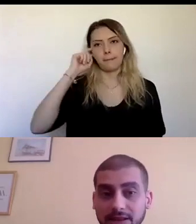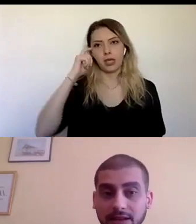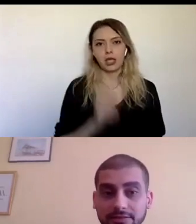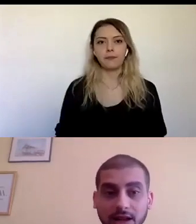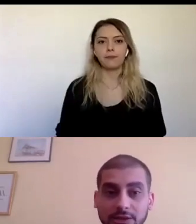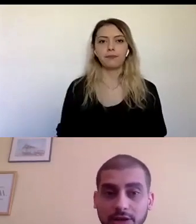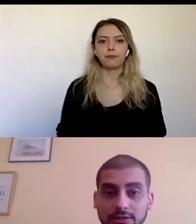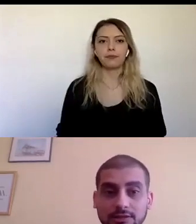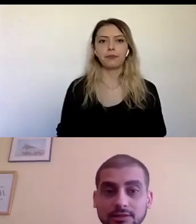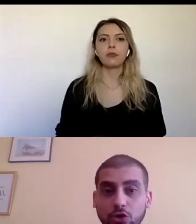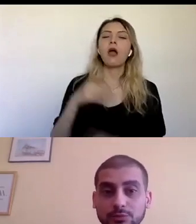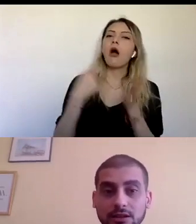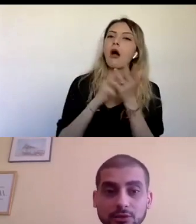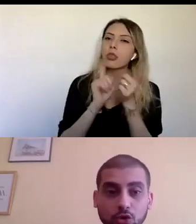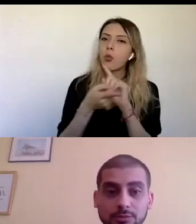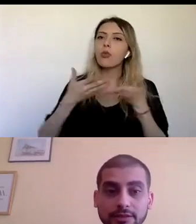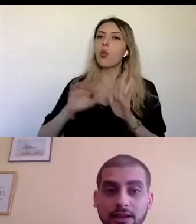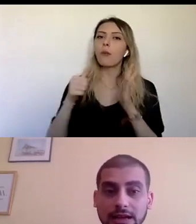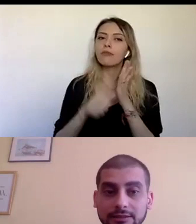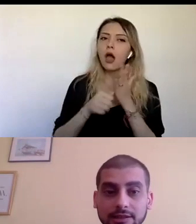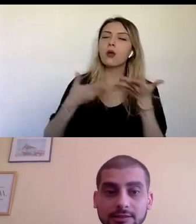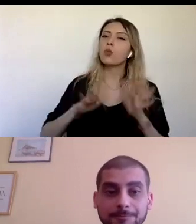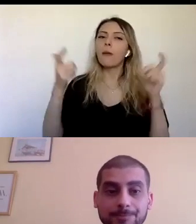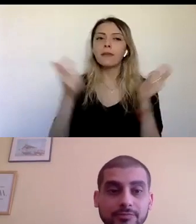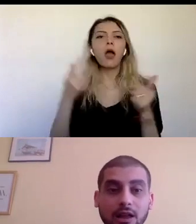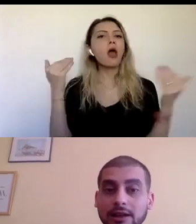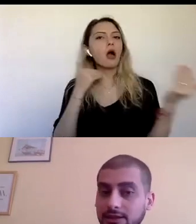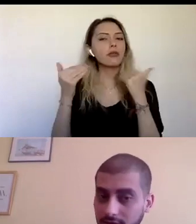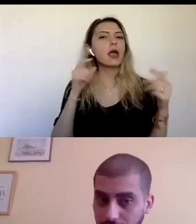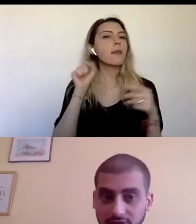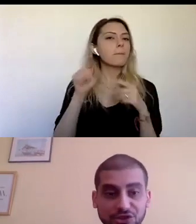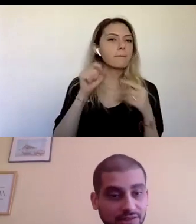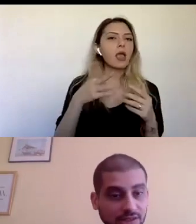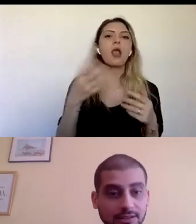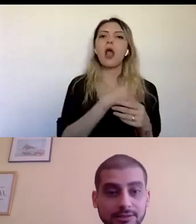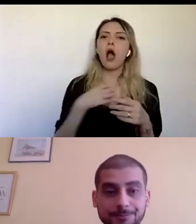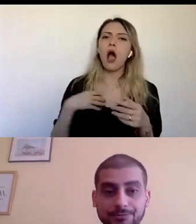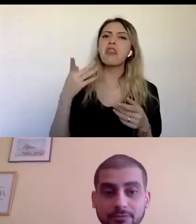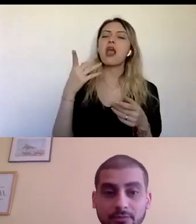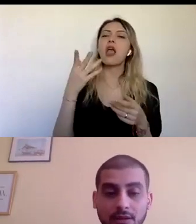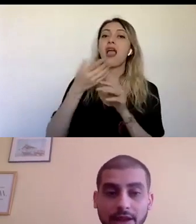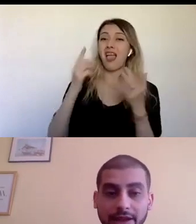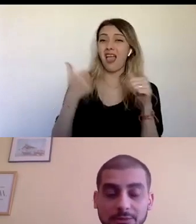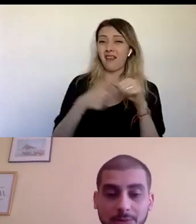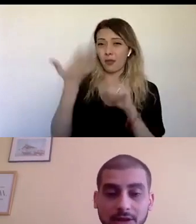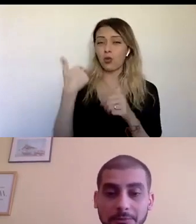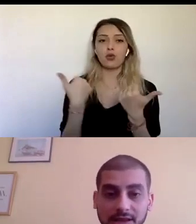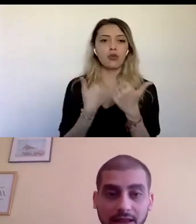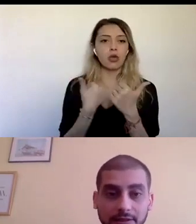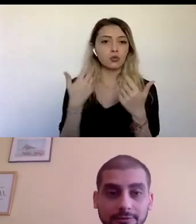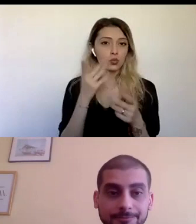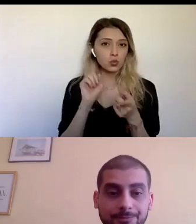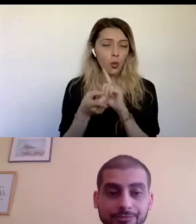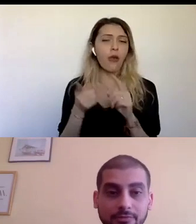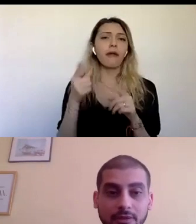Demografik bilgiler, ad soyad, doğum tarihi, doğum yeri, adres, anne kızlık soyadı, cinsiyet, eğitim gibi